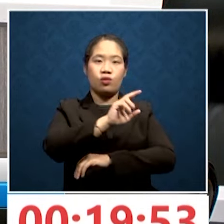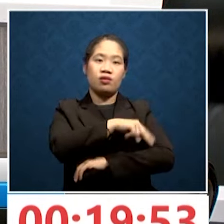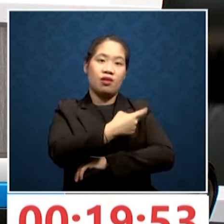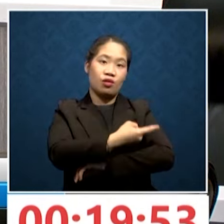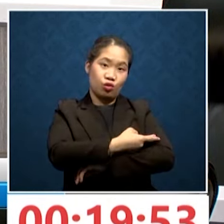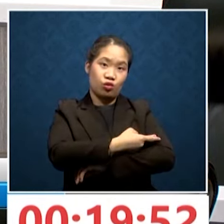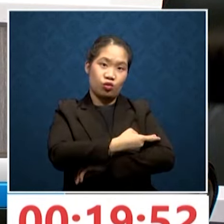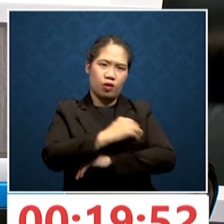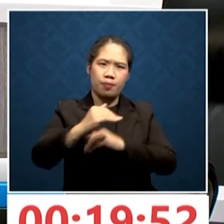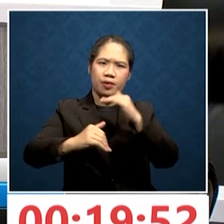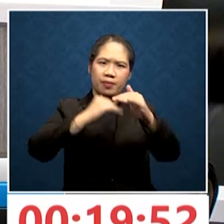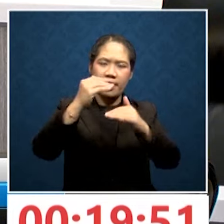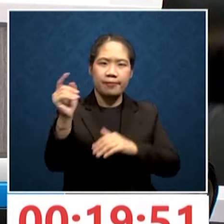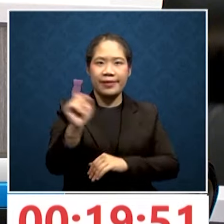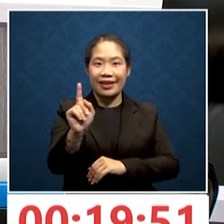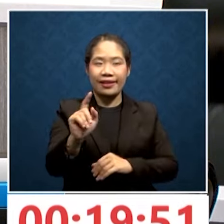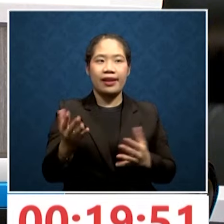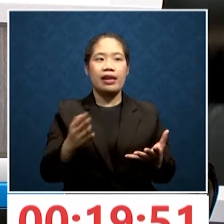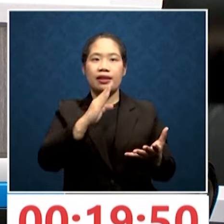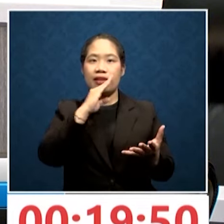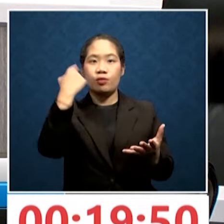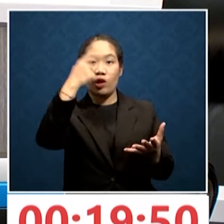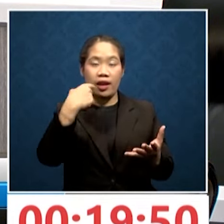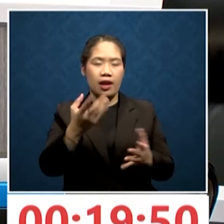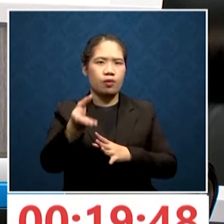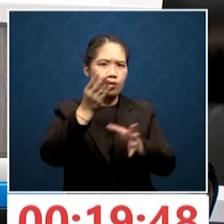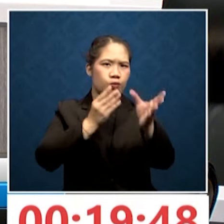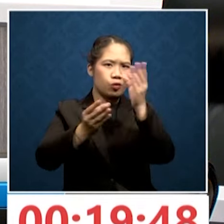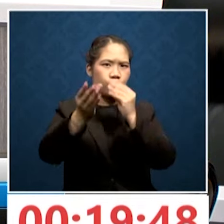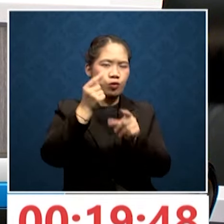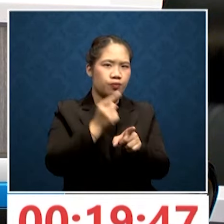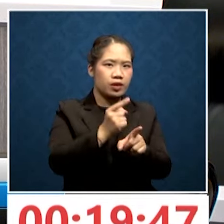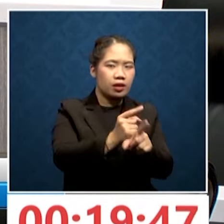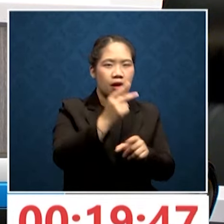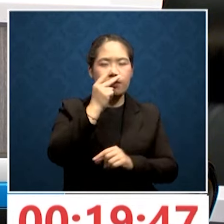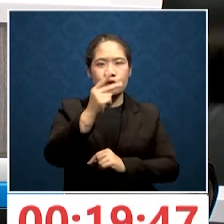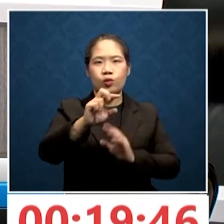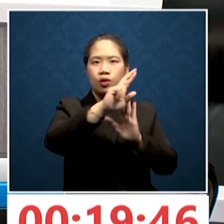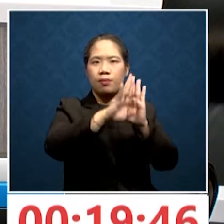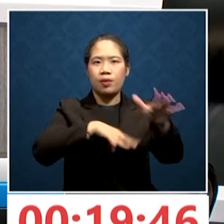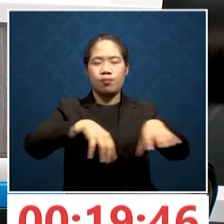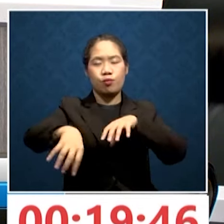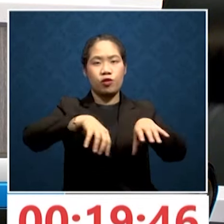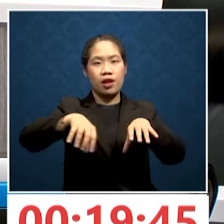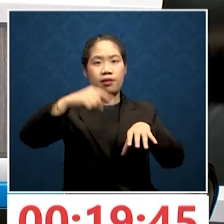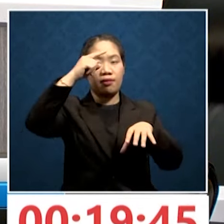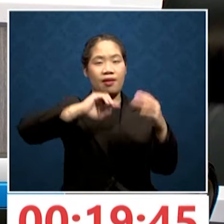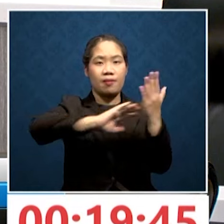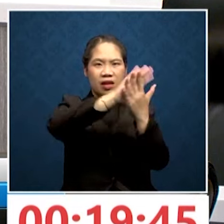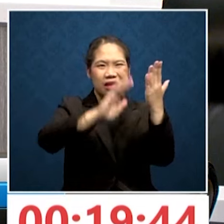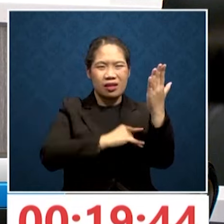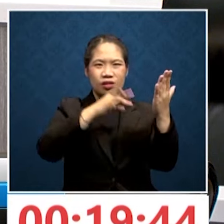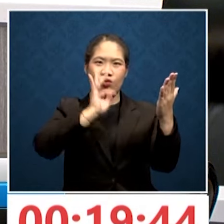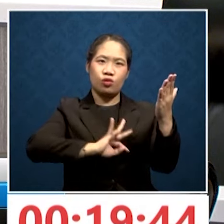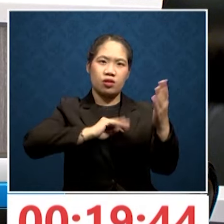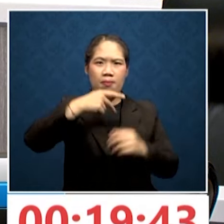ศ.ซึ่งถ้าคนติดตามระเบียบราชการบริหารแผ่นดินก็คงจะเป็นเรื่องที่แปลกเพ